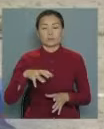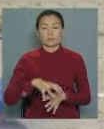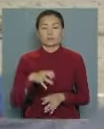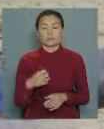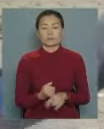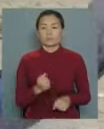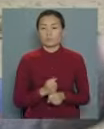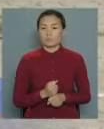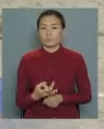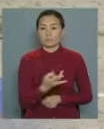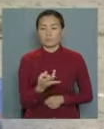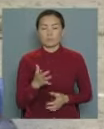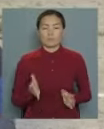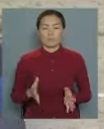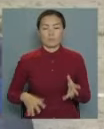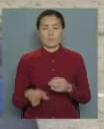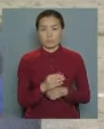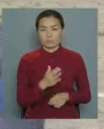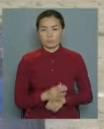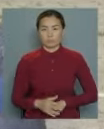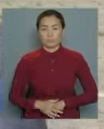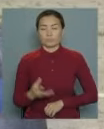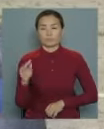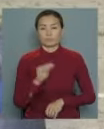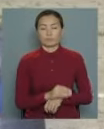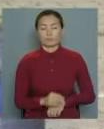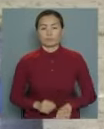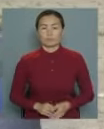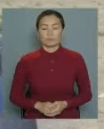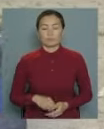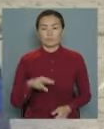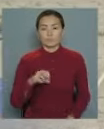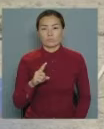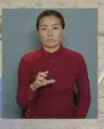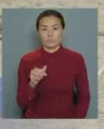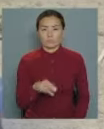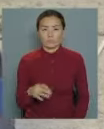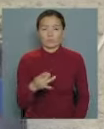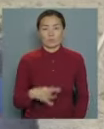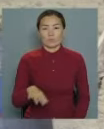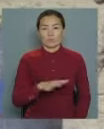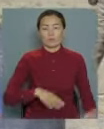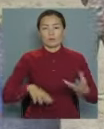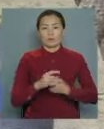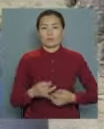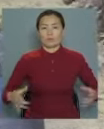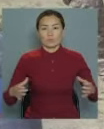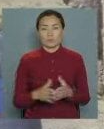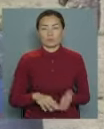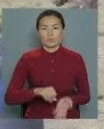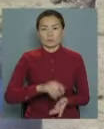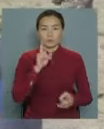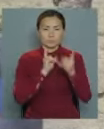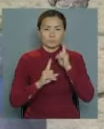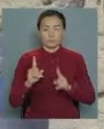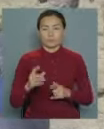берген мекемеміздің тракторлері. Және де осы Махамбет ауданына қарасты барлық мекемелер қатысып бүгін